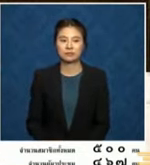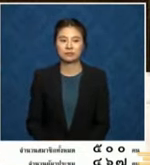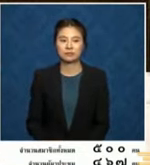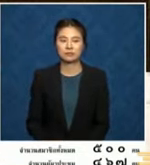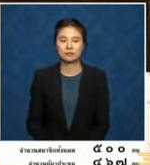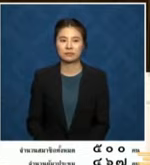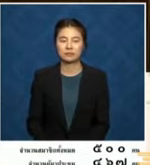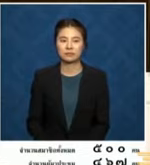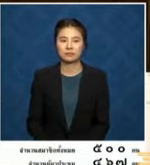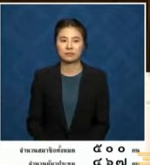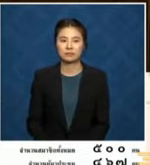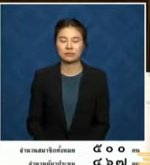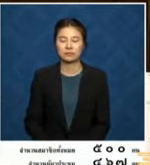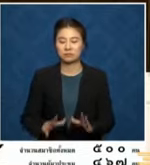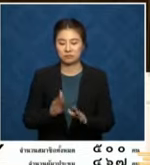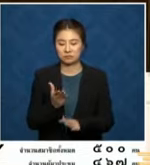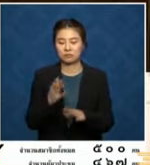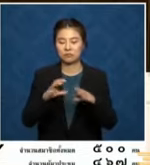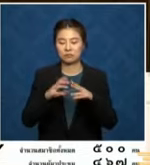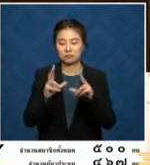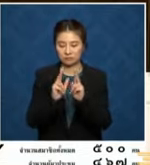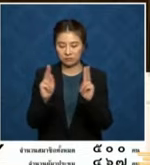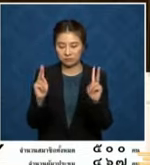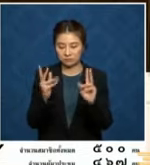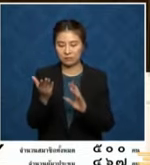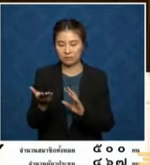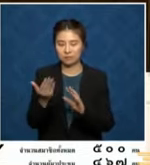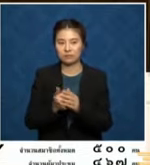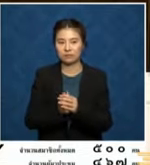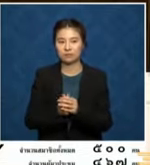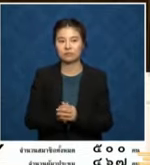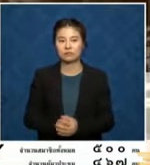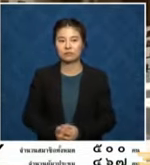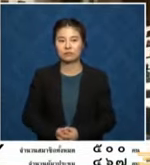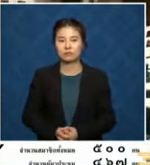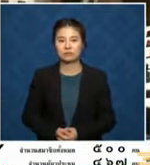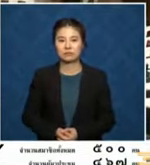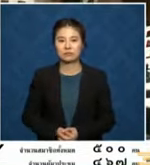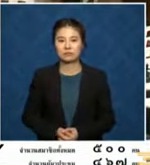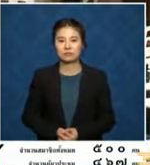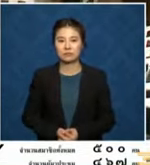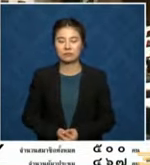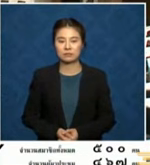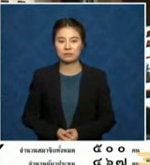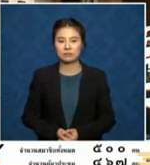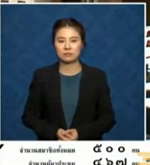ขอกลับไปที่กรรมธิการผู้สงวนความเห็นครับเรียนเชิญท่านเรืองไกรครับ